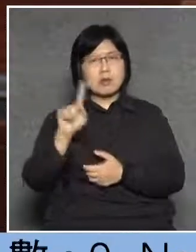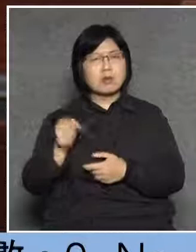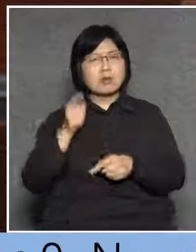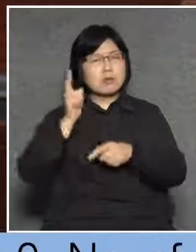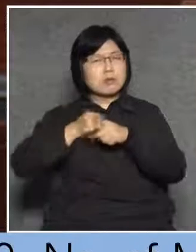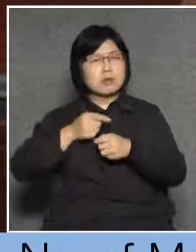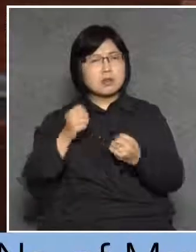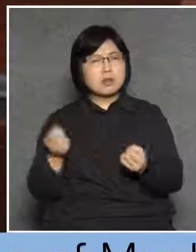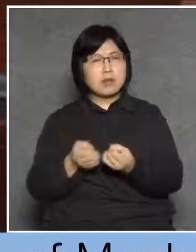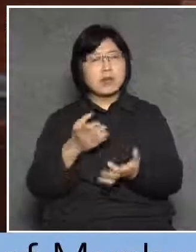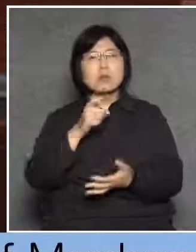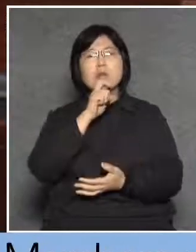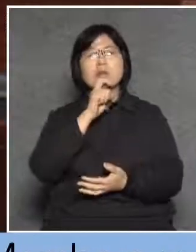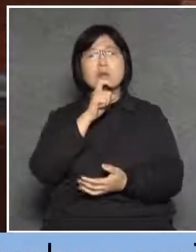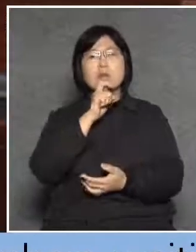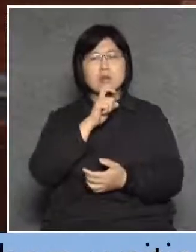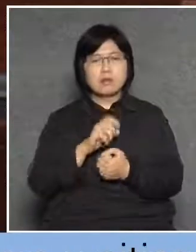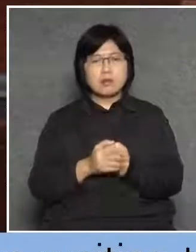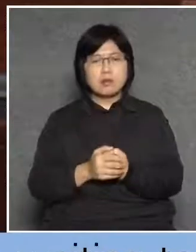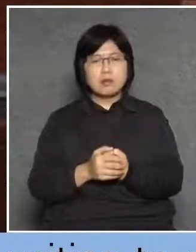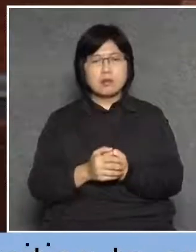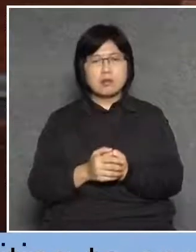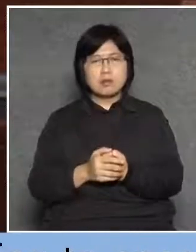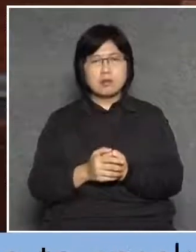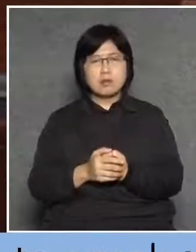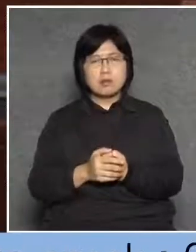會出現的啦。但是竟然